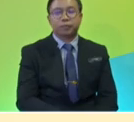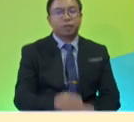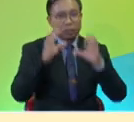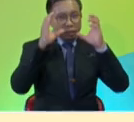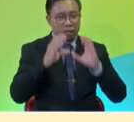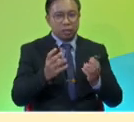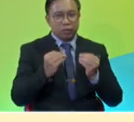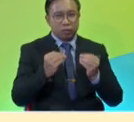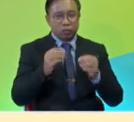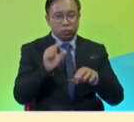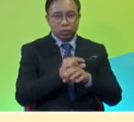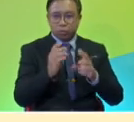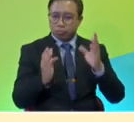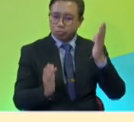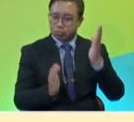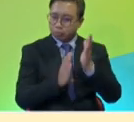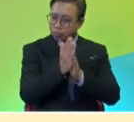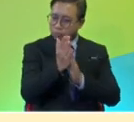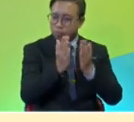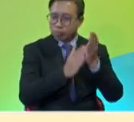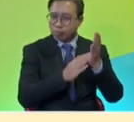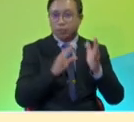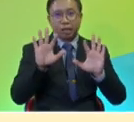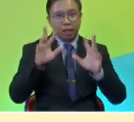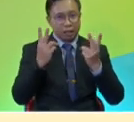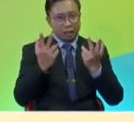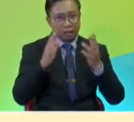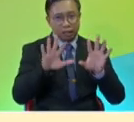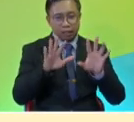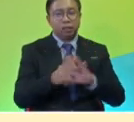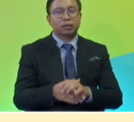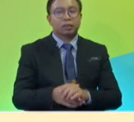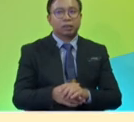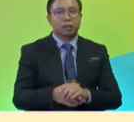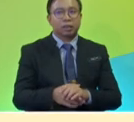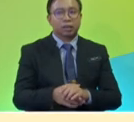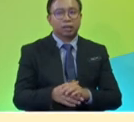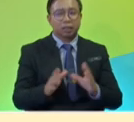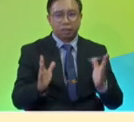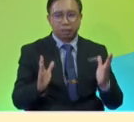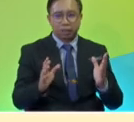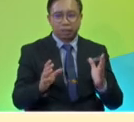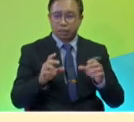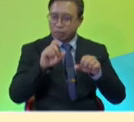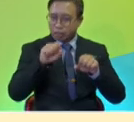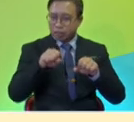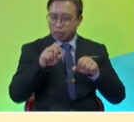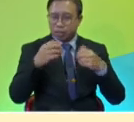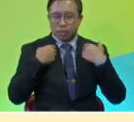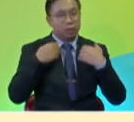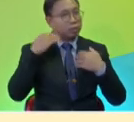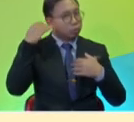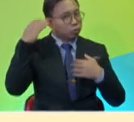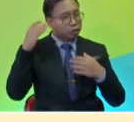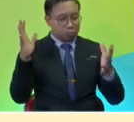Guna Kita akan masukkan tangan kita ataupun jari masukkan jari dan kita lekapkan dia supaya dia ada bunyi